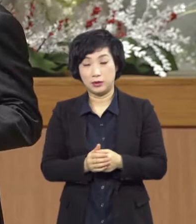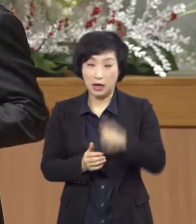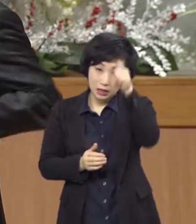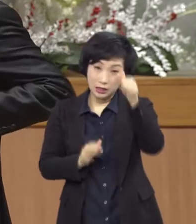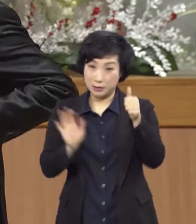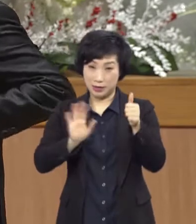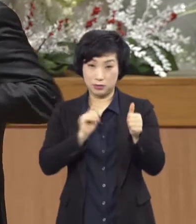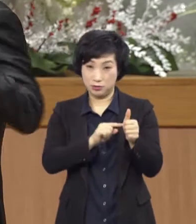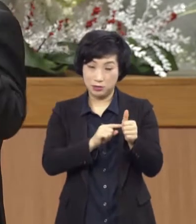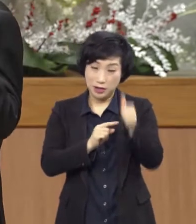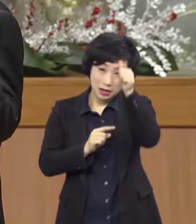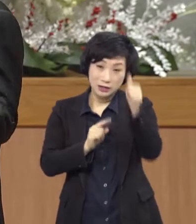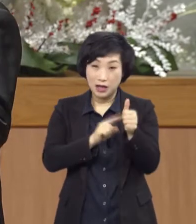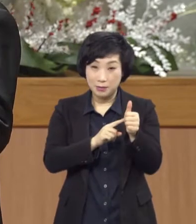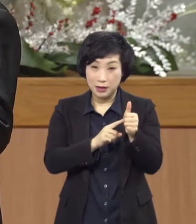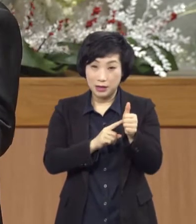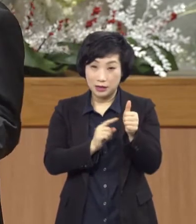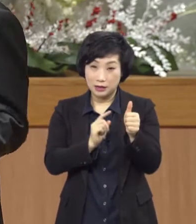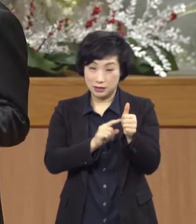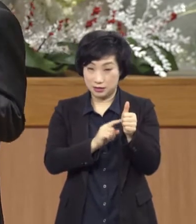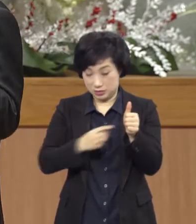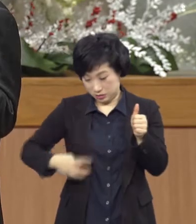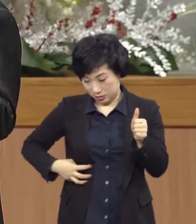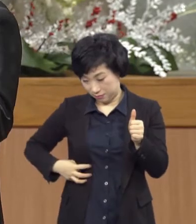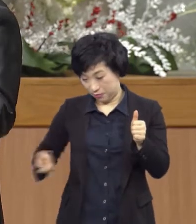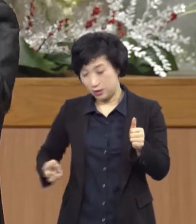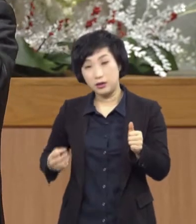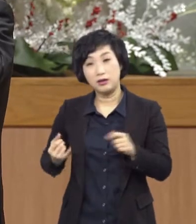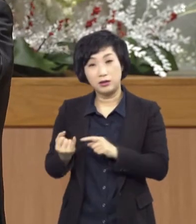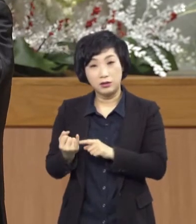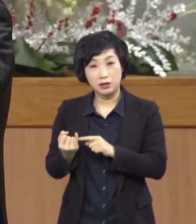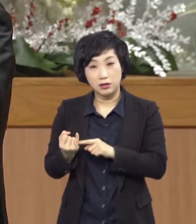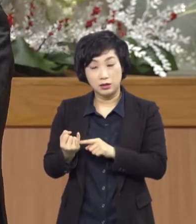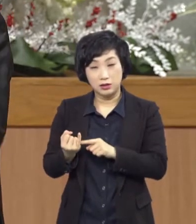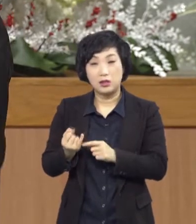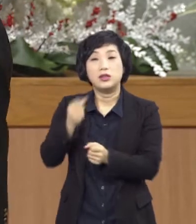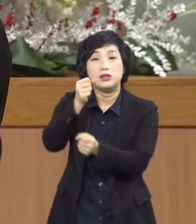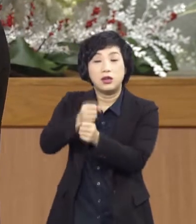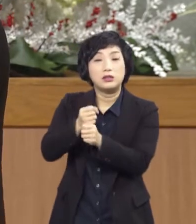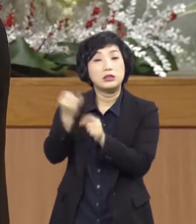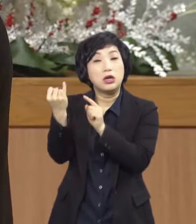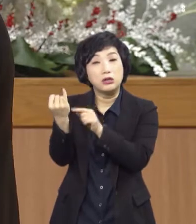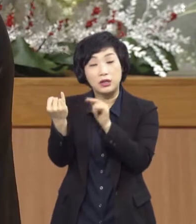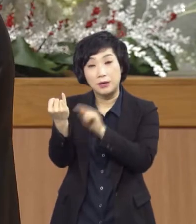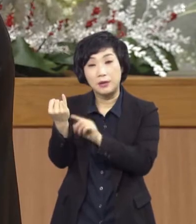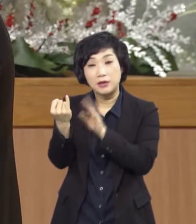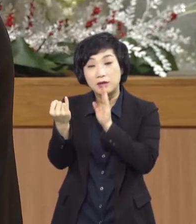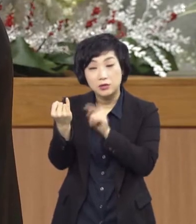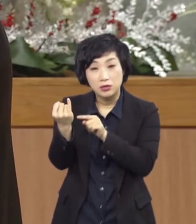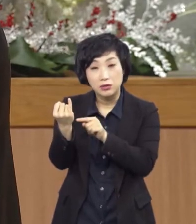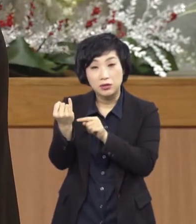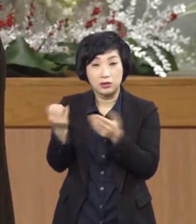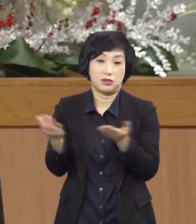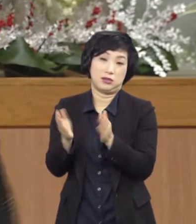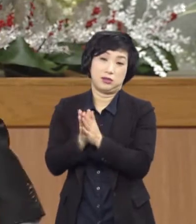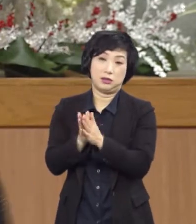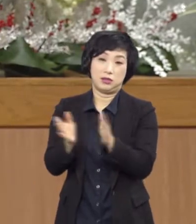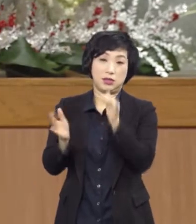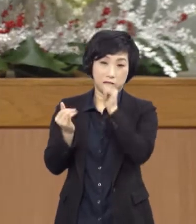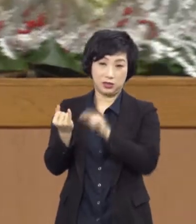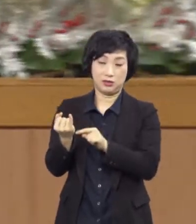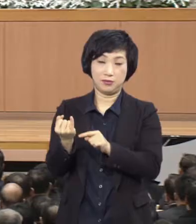말고 아담의 갈비를 취하여 사람을 만든 여자에게 그런 역사가